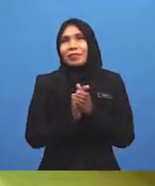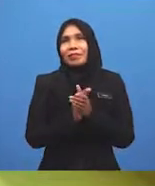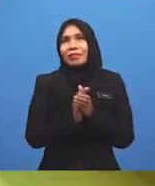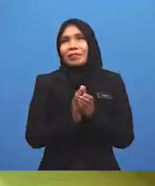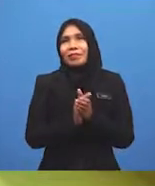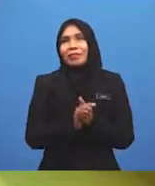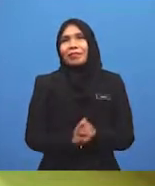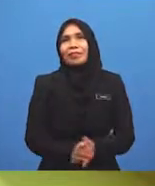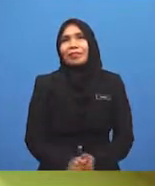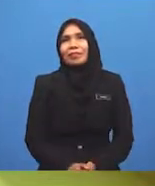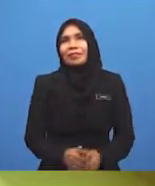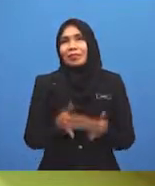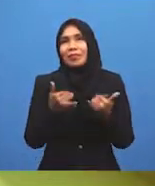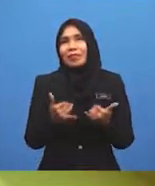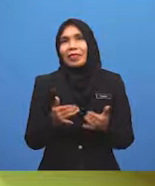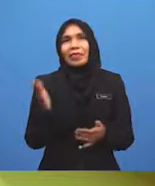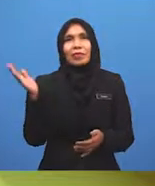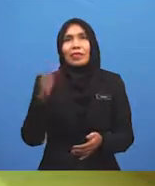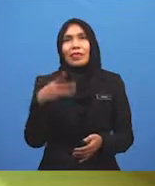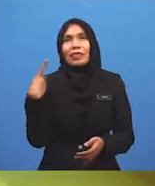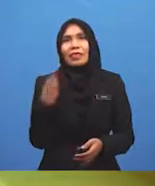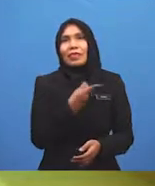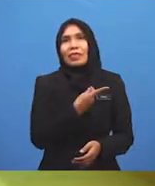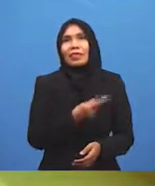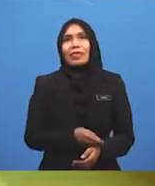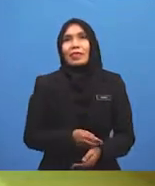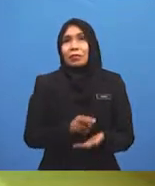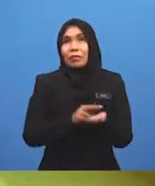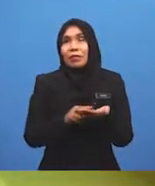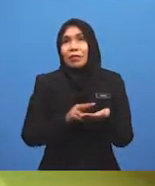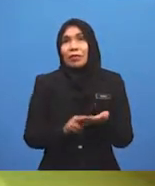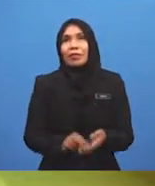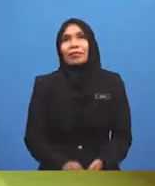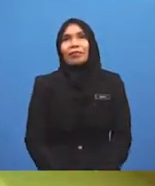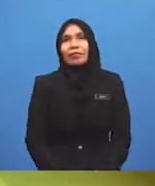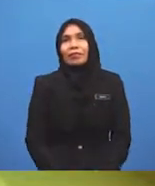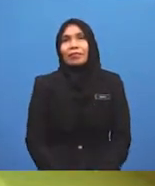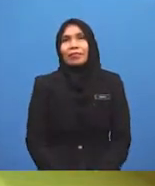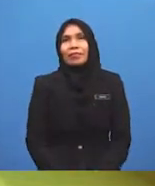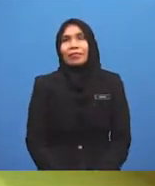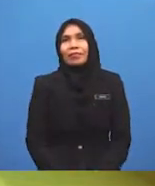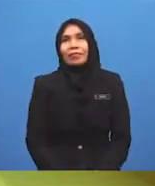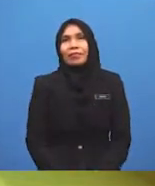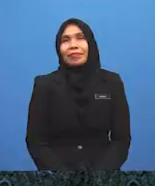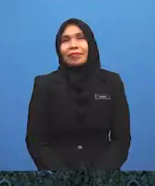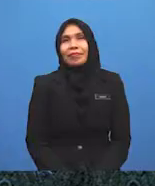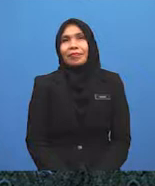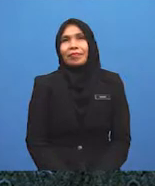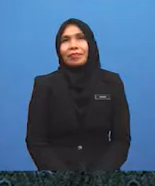kamu. Sekarang, mari kita sama-sama membaca lirik lagu Hemah Tinggi.